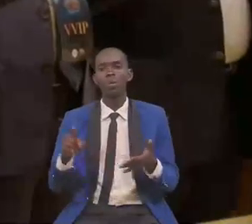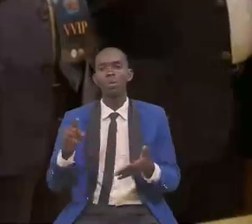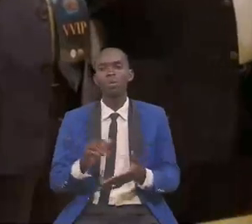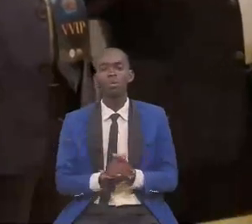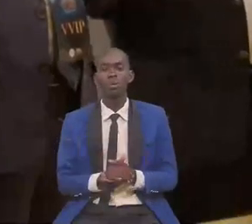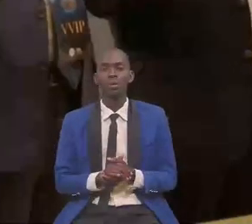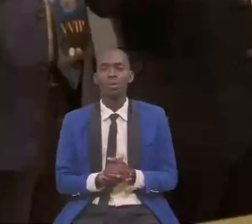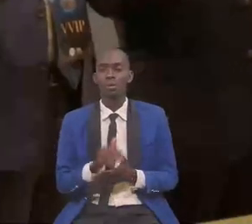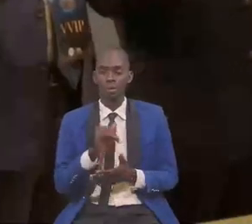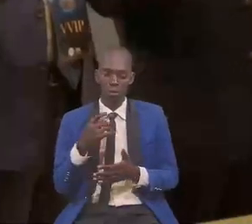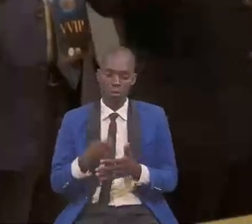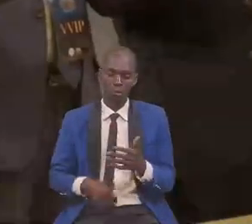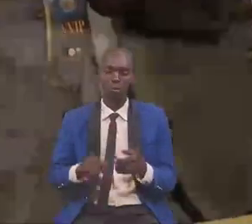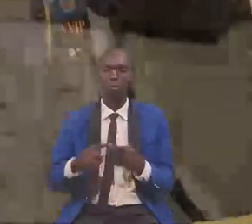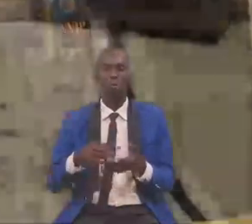Un prix à payer.